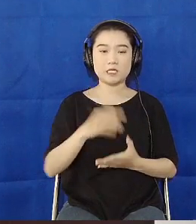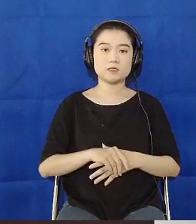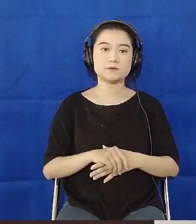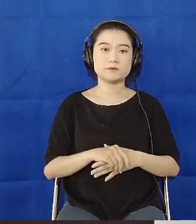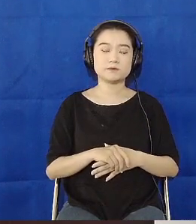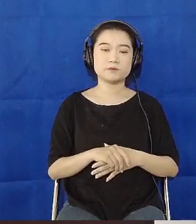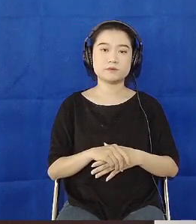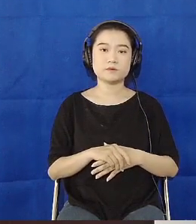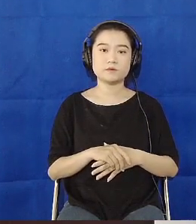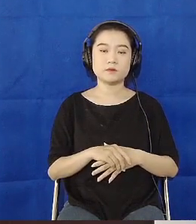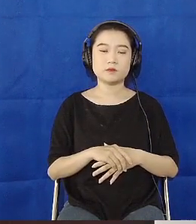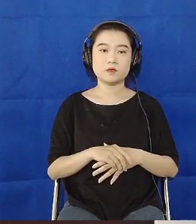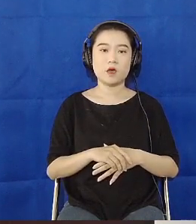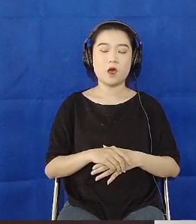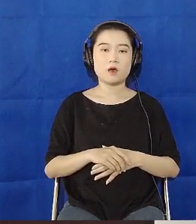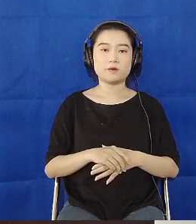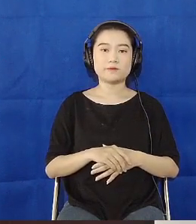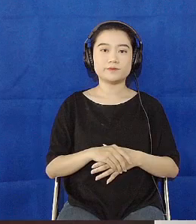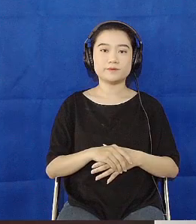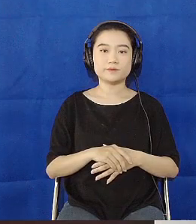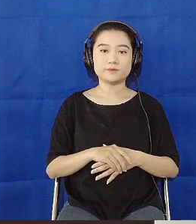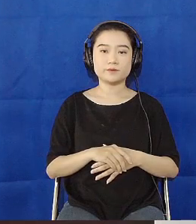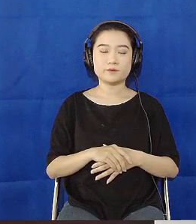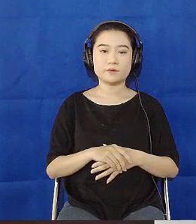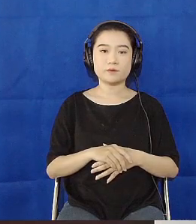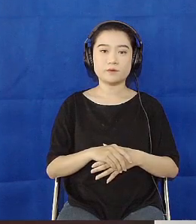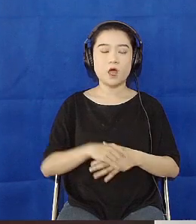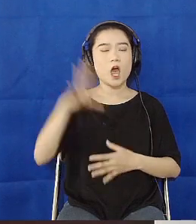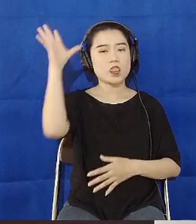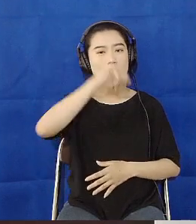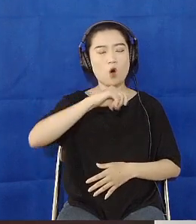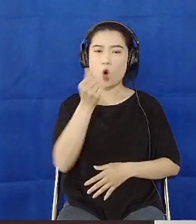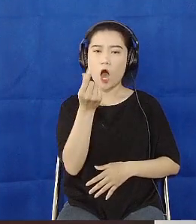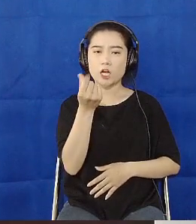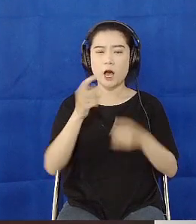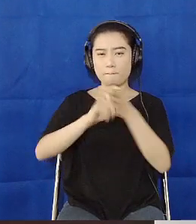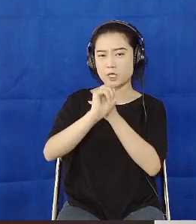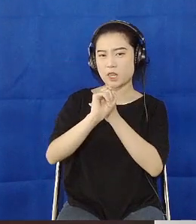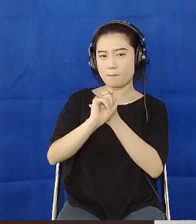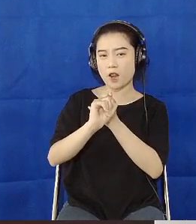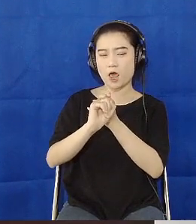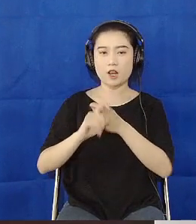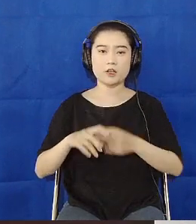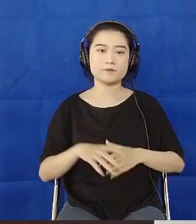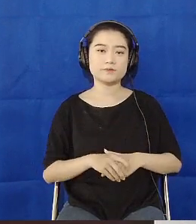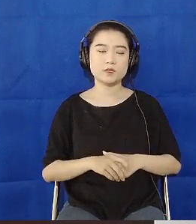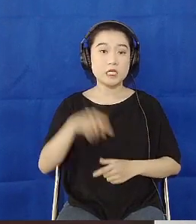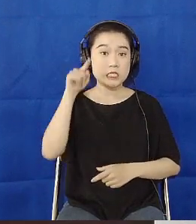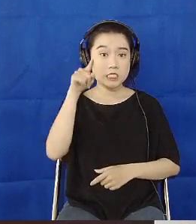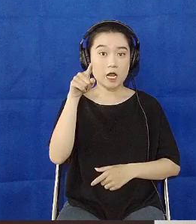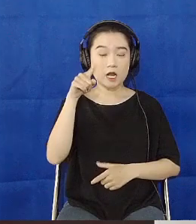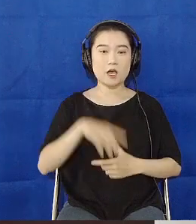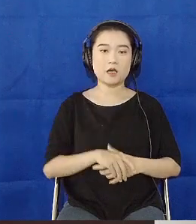namanya harga pertemanan, harga persahabatan. Karena di